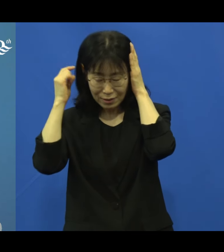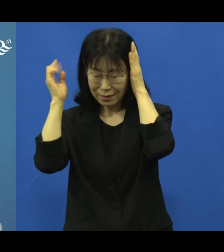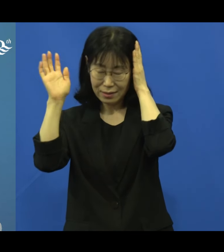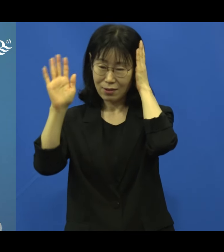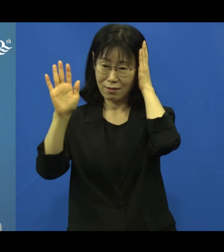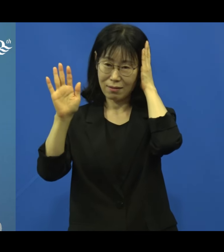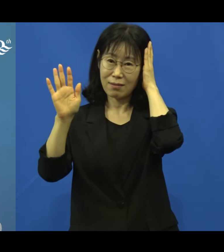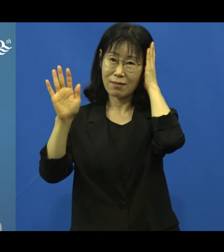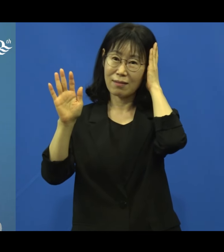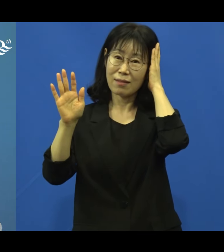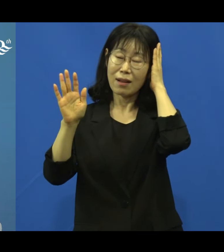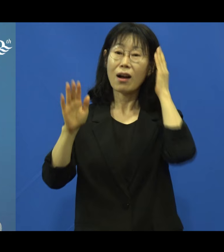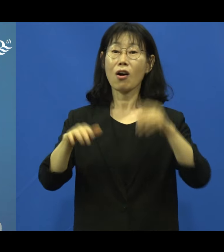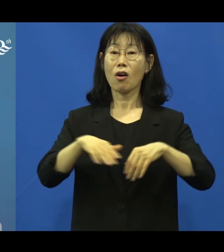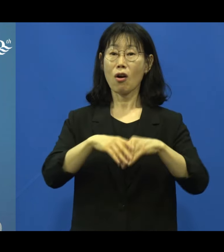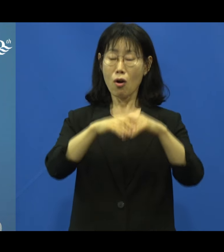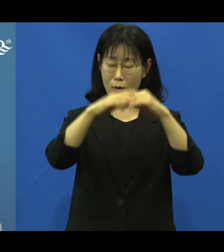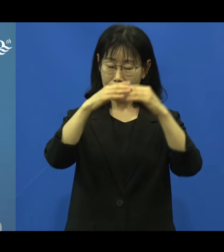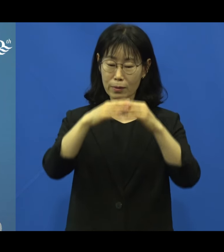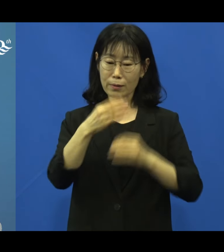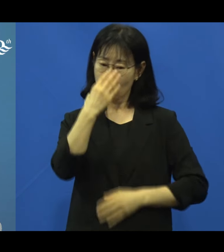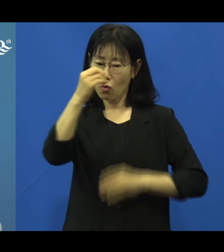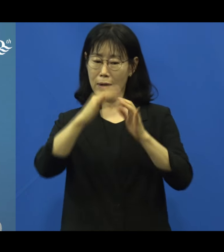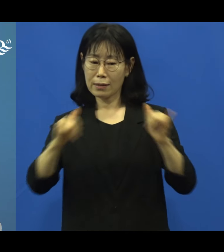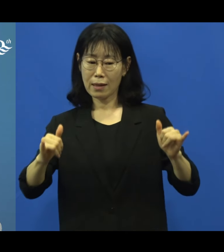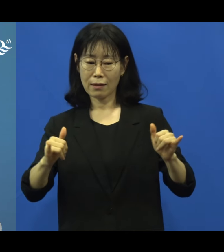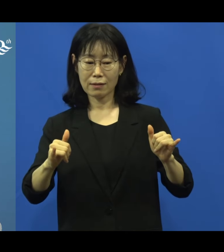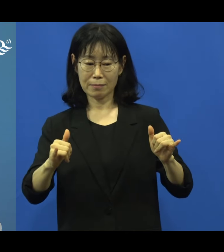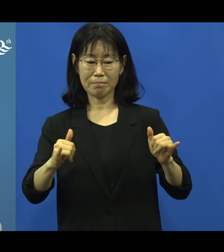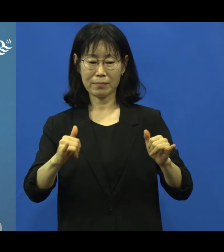없어요. 모두가 자기 아래에 있어, 사람들이.